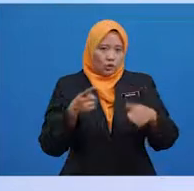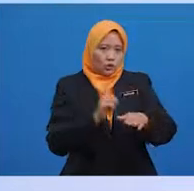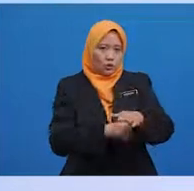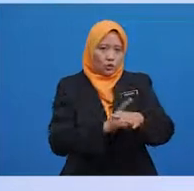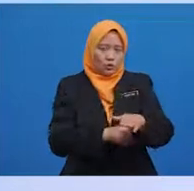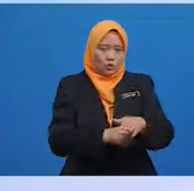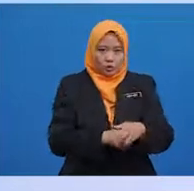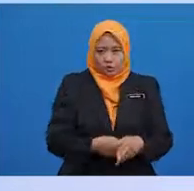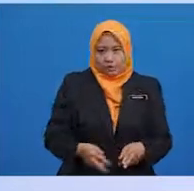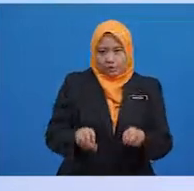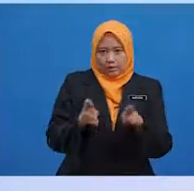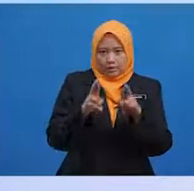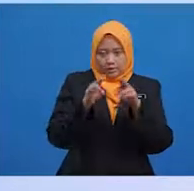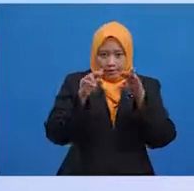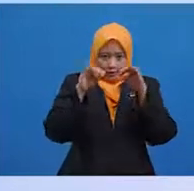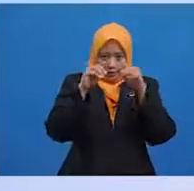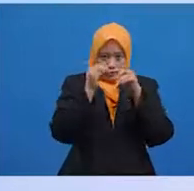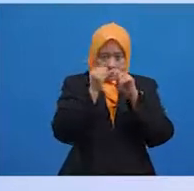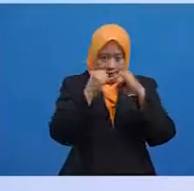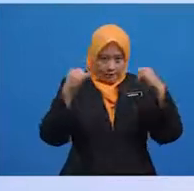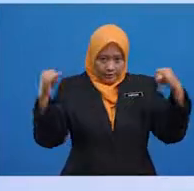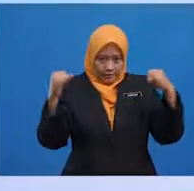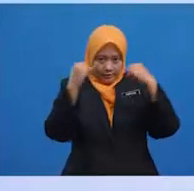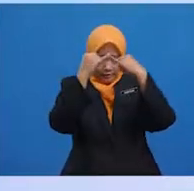otot berjalur dan dui cabang.